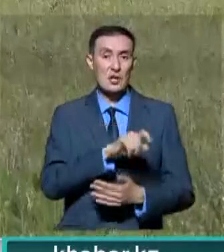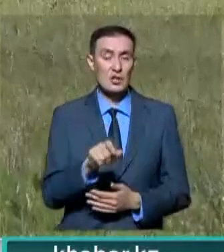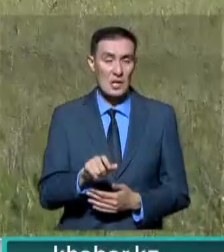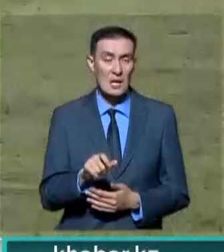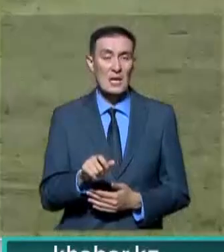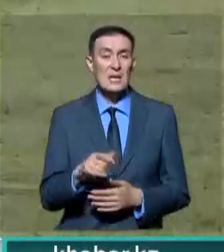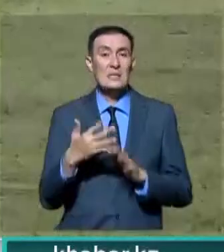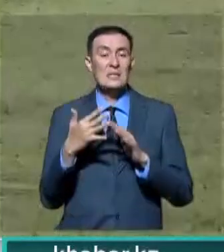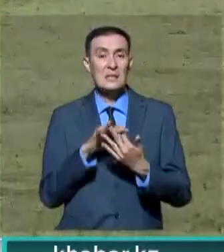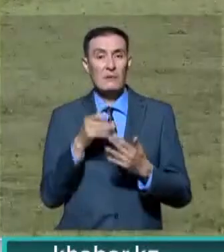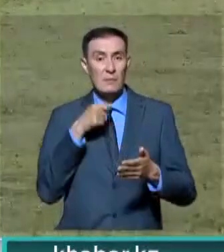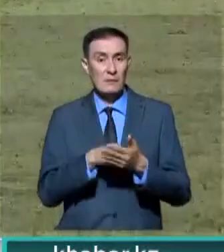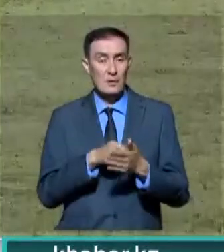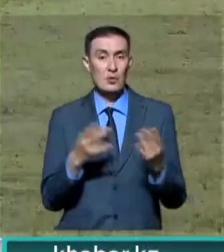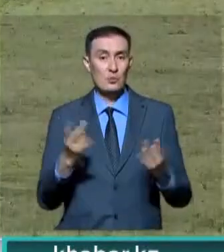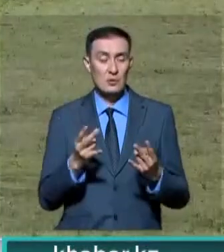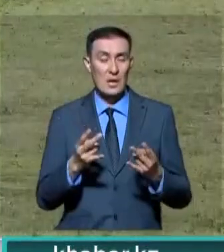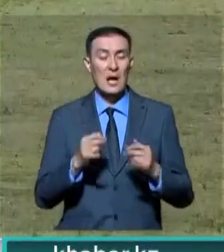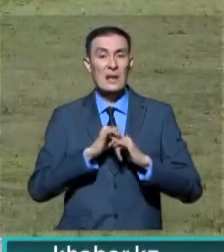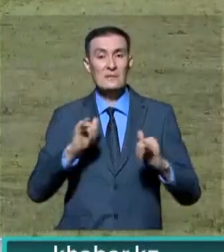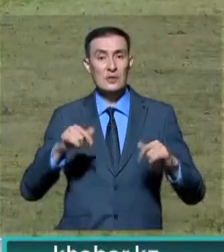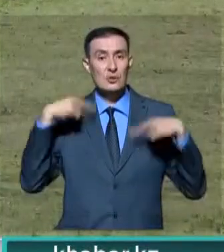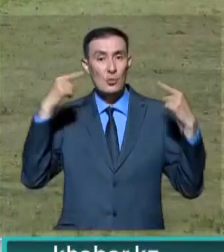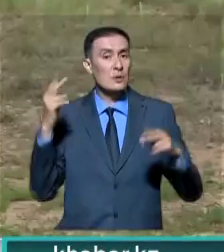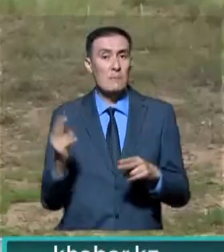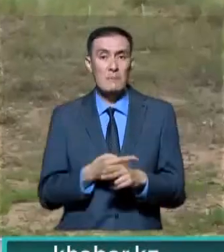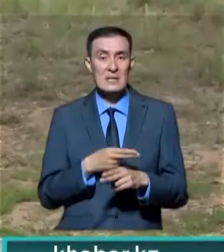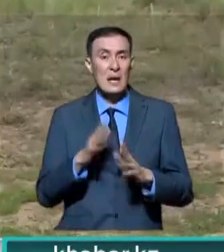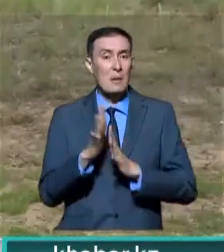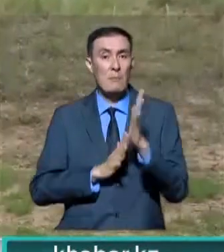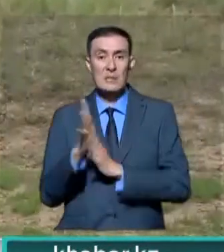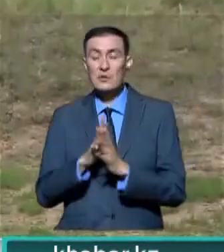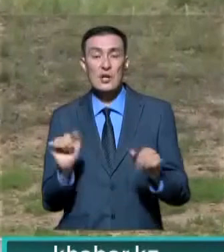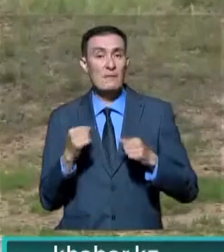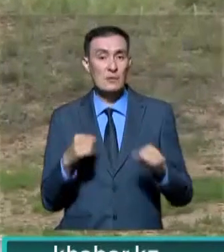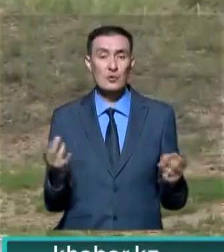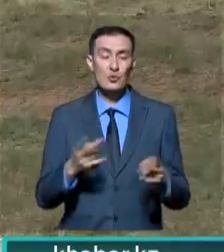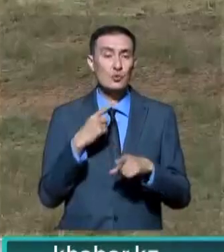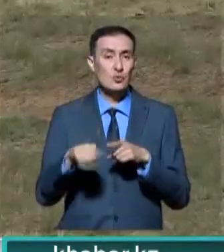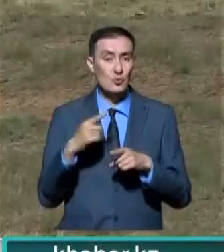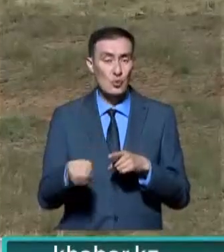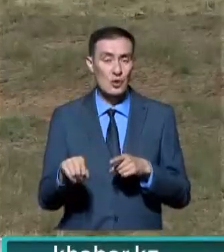– единственный источник пропитания. Разводить же скот без пастбищ невозможно, сетуют они и просят ускорить